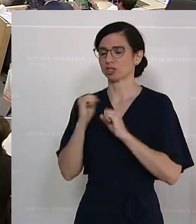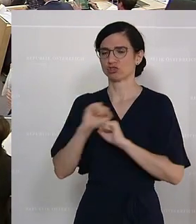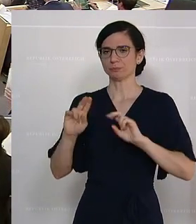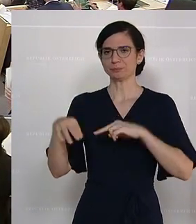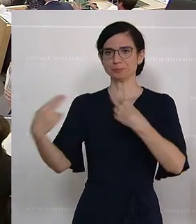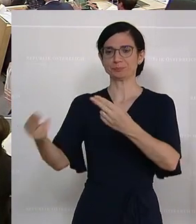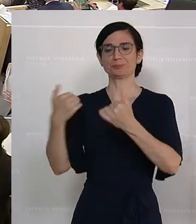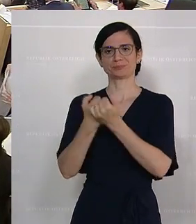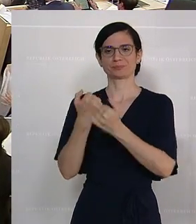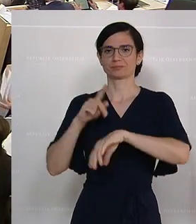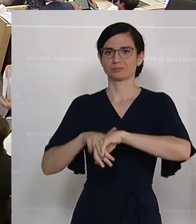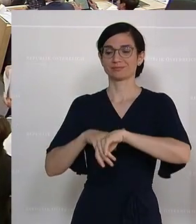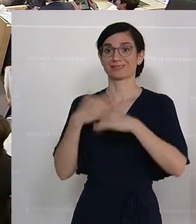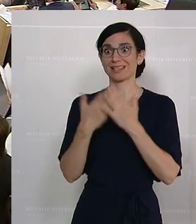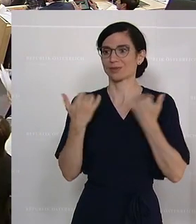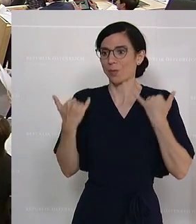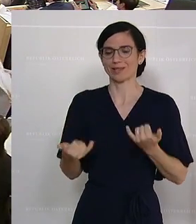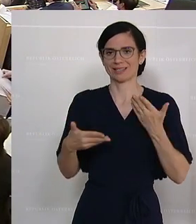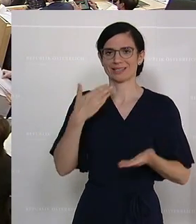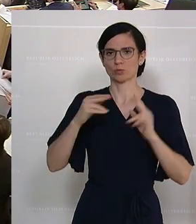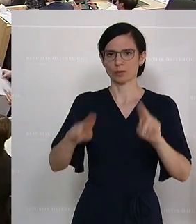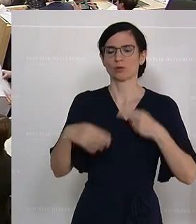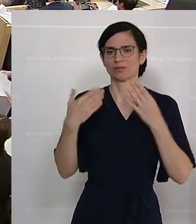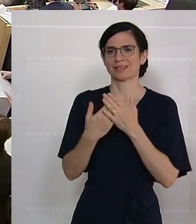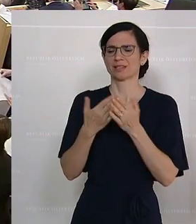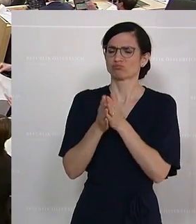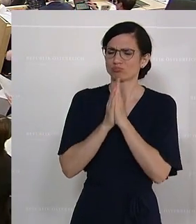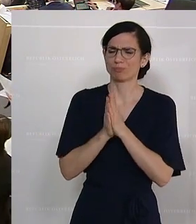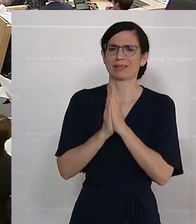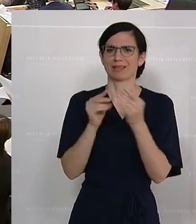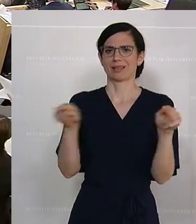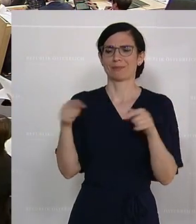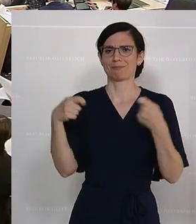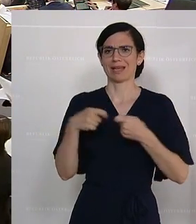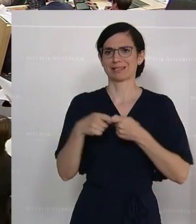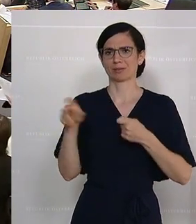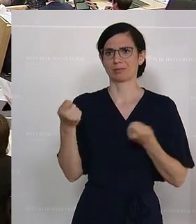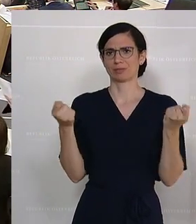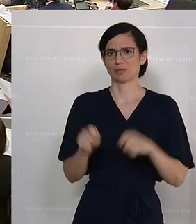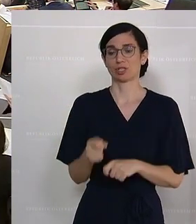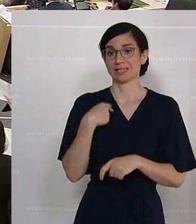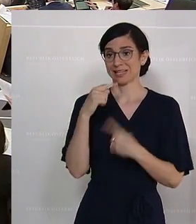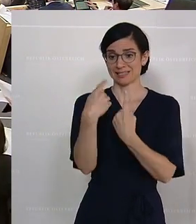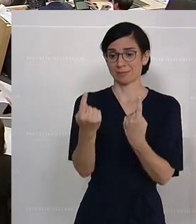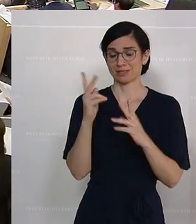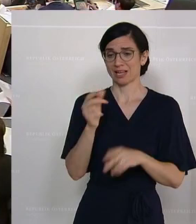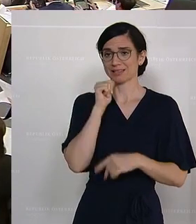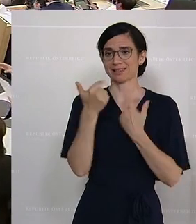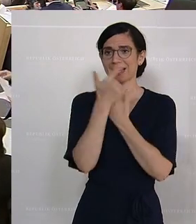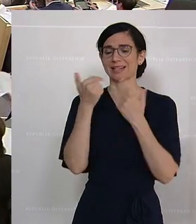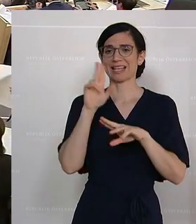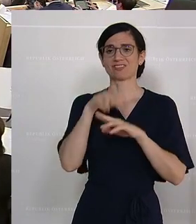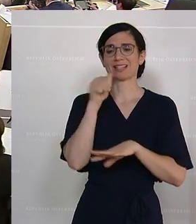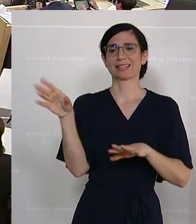wege deshalb ist die heutige sitzung da und deshalb beschließen sie bitte diese maßnahme mit dass kinder selber nicht mehr erklären wenn sie das nicht bitte